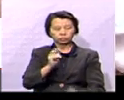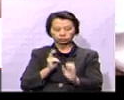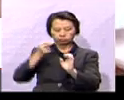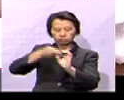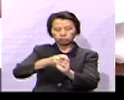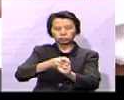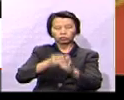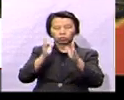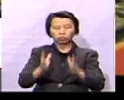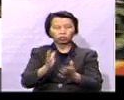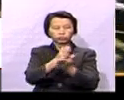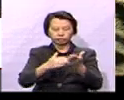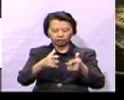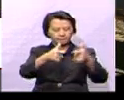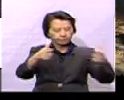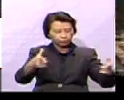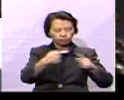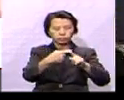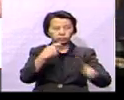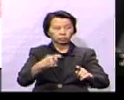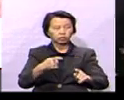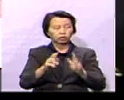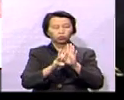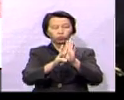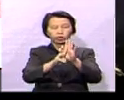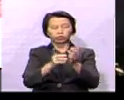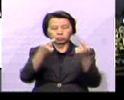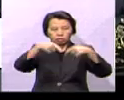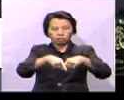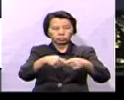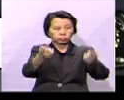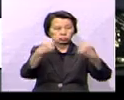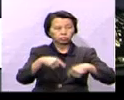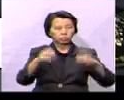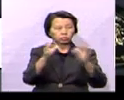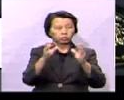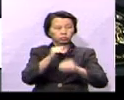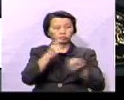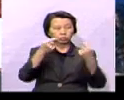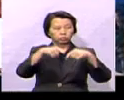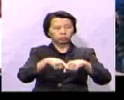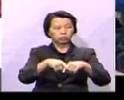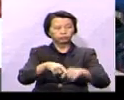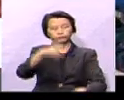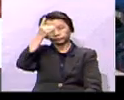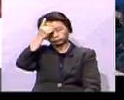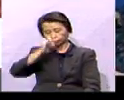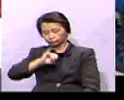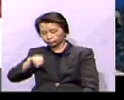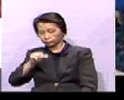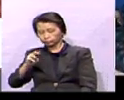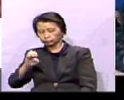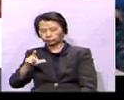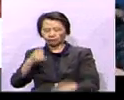disertai jemaah yang sebahagian besarnya terdiri daripada perwakilan UMNO yang menghadiri perhimpunan agung parti itu. Datuk Seri Jamil Khair